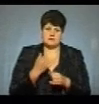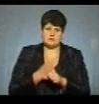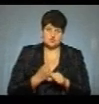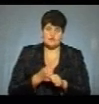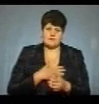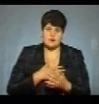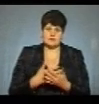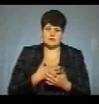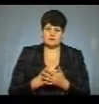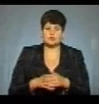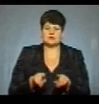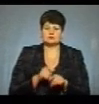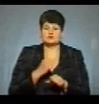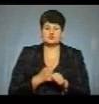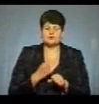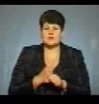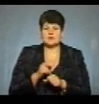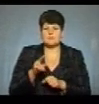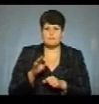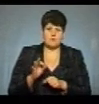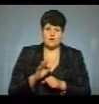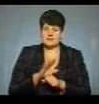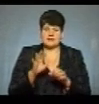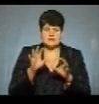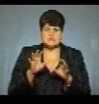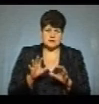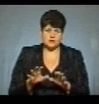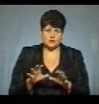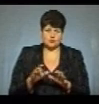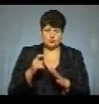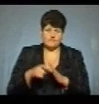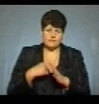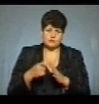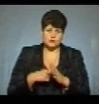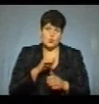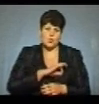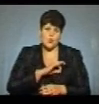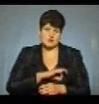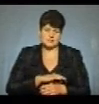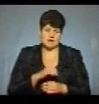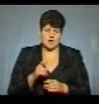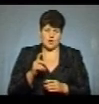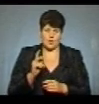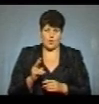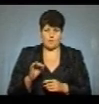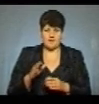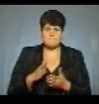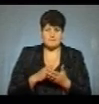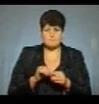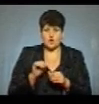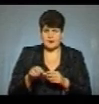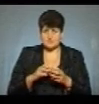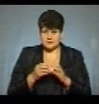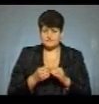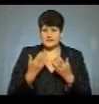Активно працювали ми по незаконному видобутку корисних копалин. Маємо окремі результати,